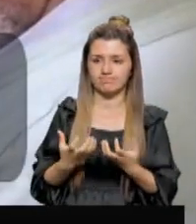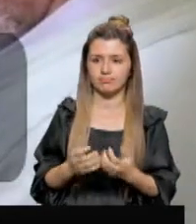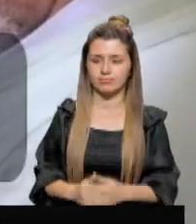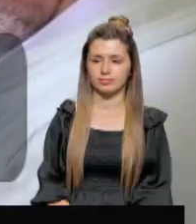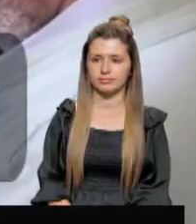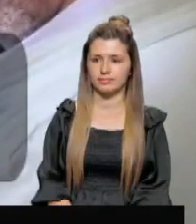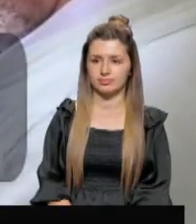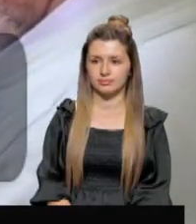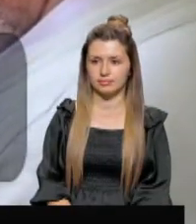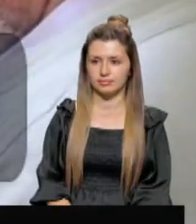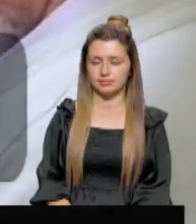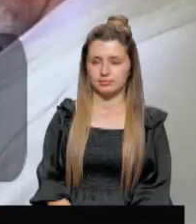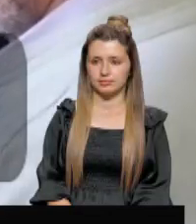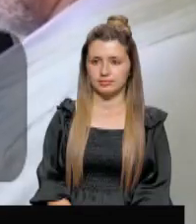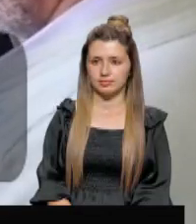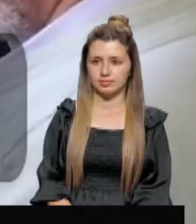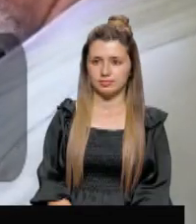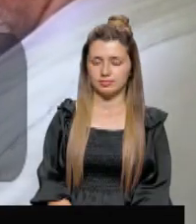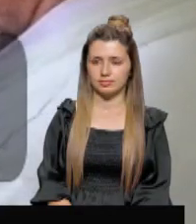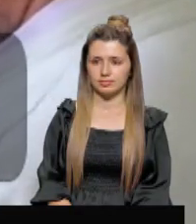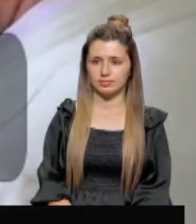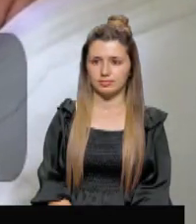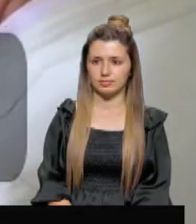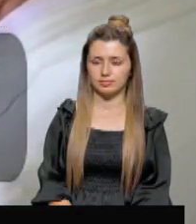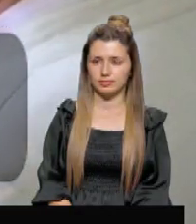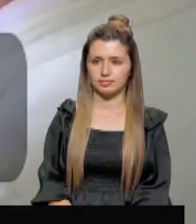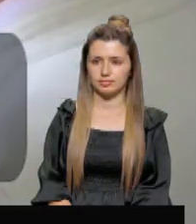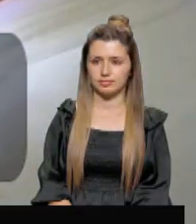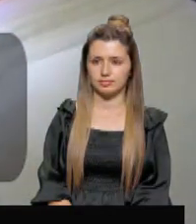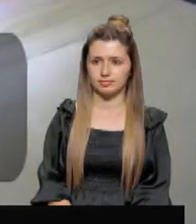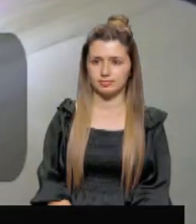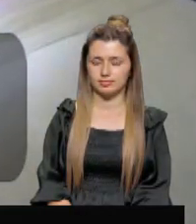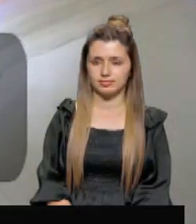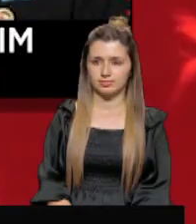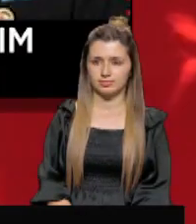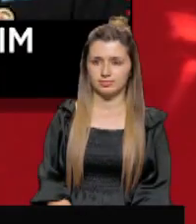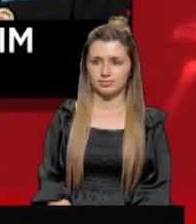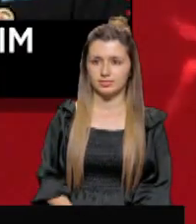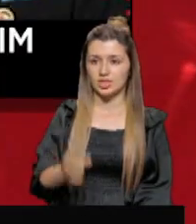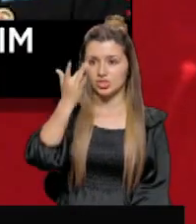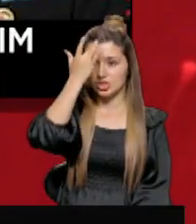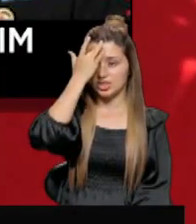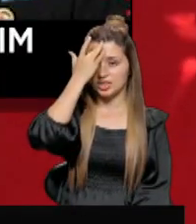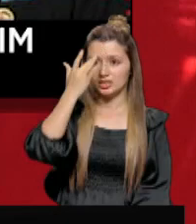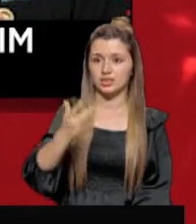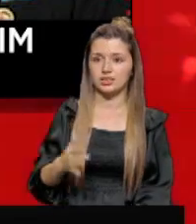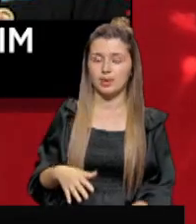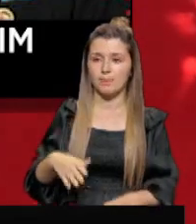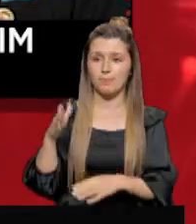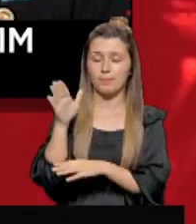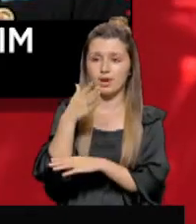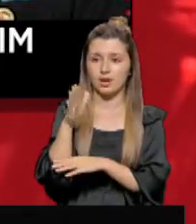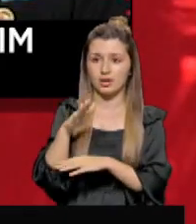ve hukuklarınızı helal ettiniz mi? Hakkınızı helal ettiniz mi? Şehidin al bayrağı sarılı